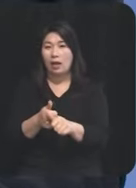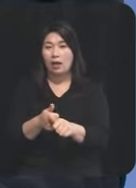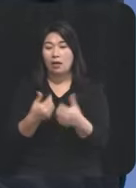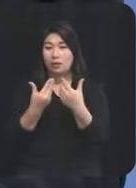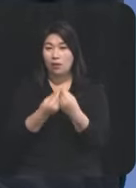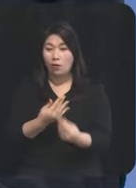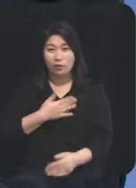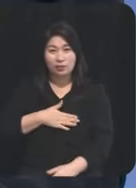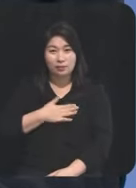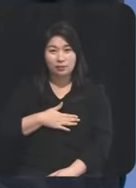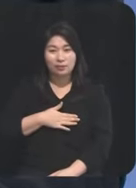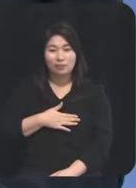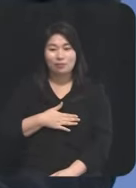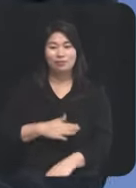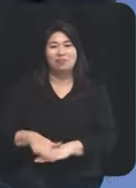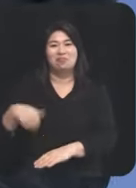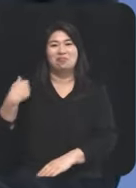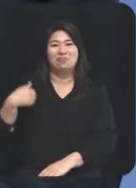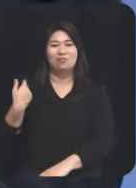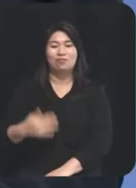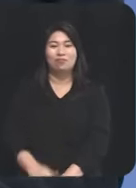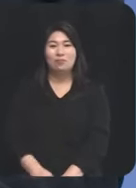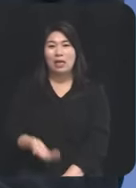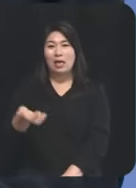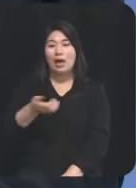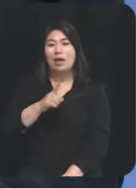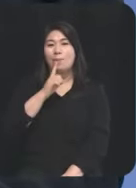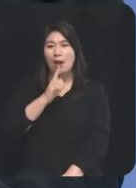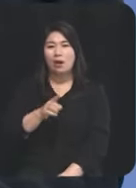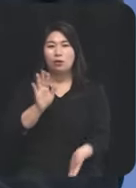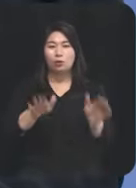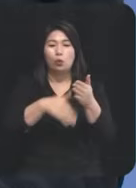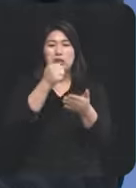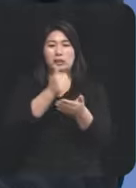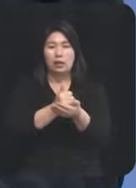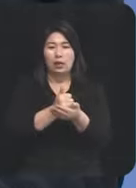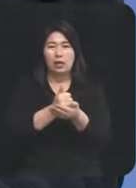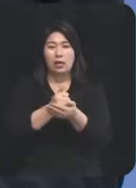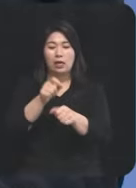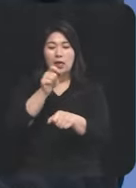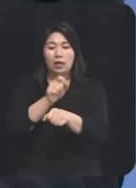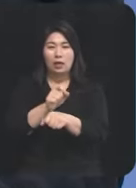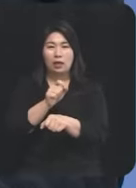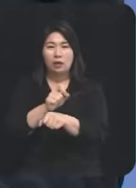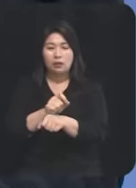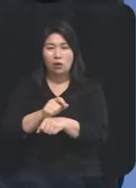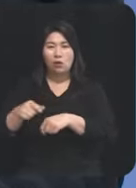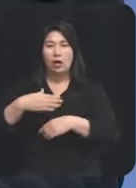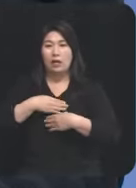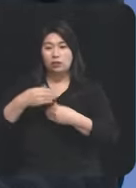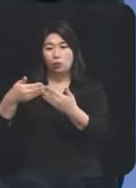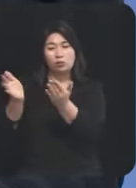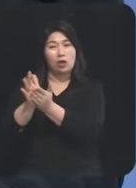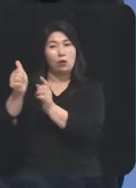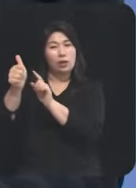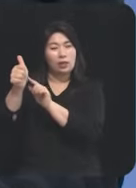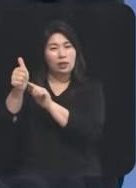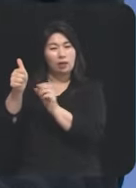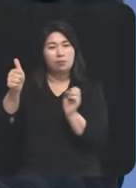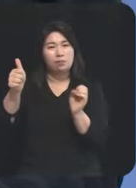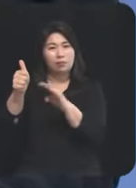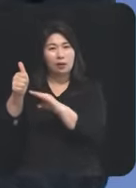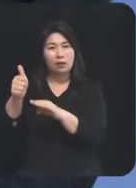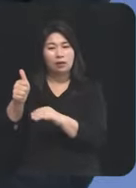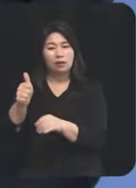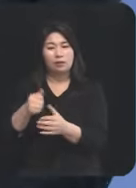건지 혹시 알고 계세요? 잘 모르겠습니다. 여러분. 아까 말씀하셨는데 도지사가 행안부 장관에게 요구하는 게 네. 아니고 행안부 장관이